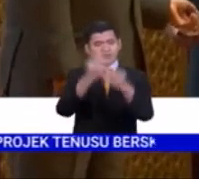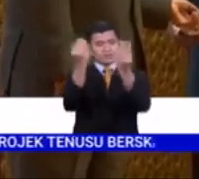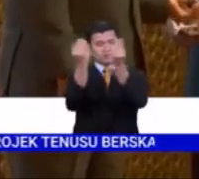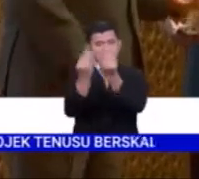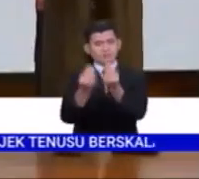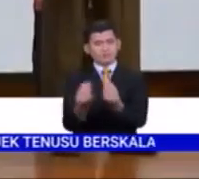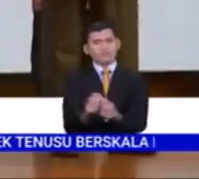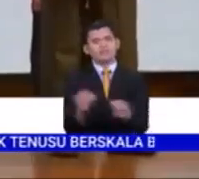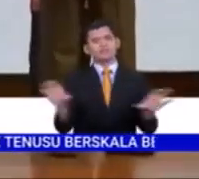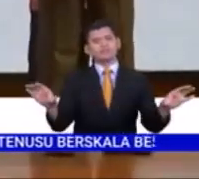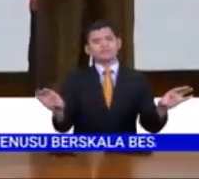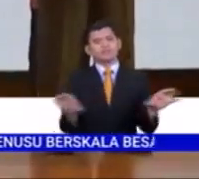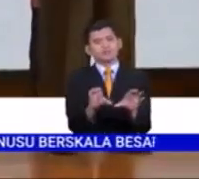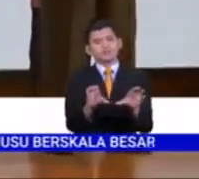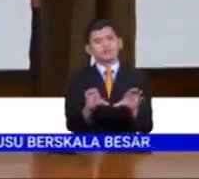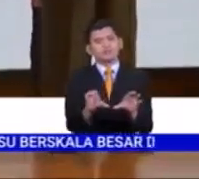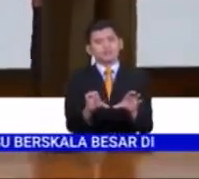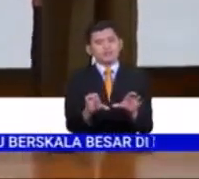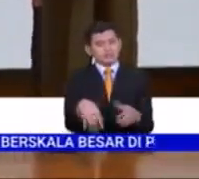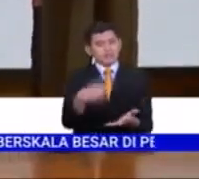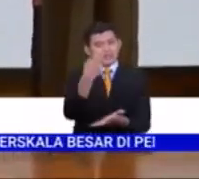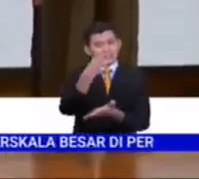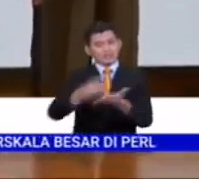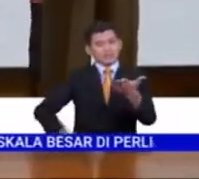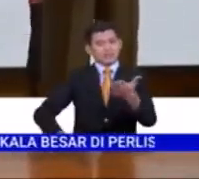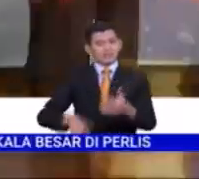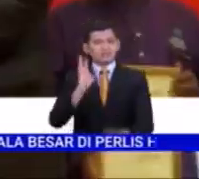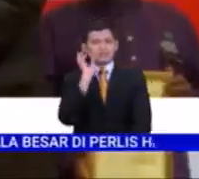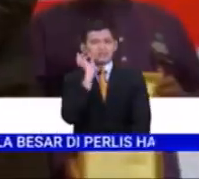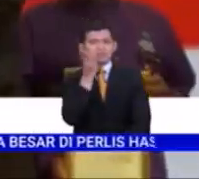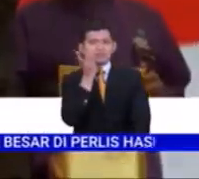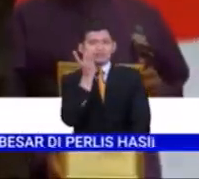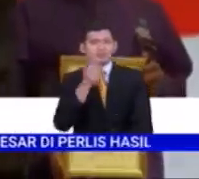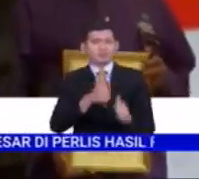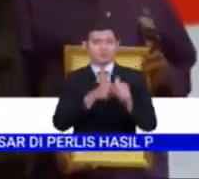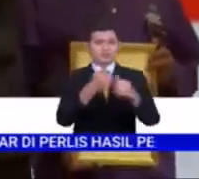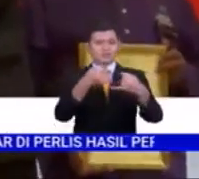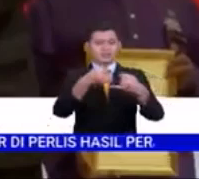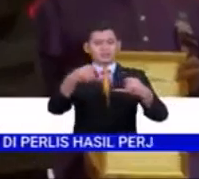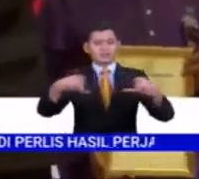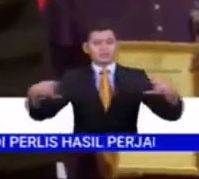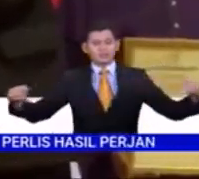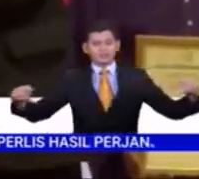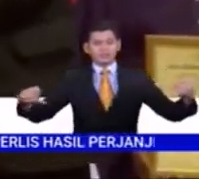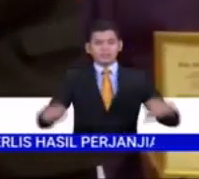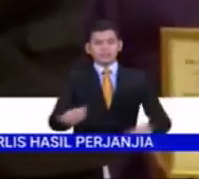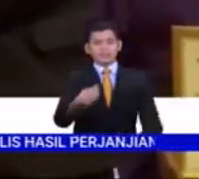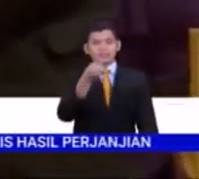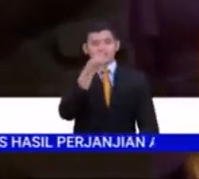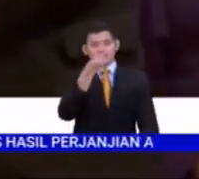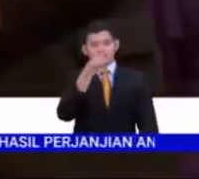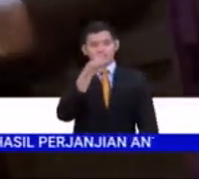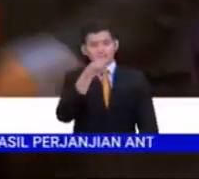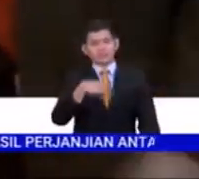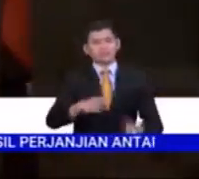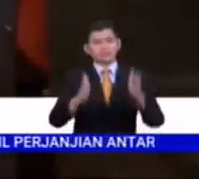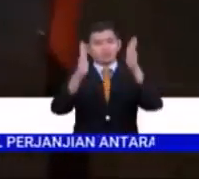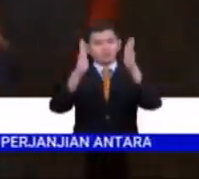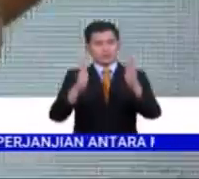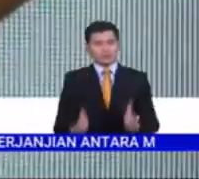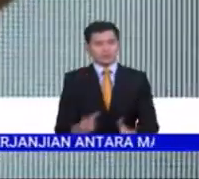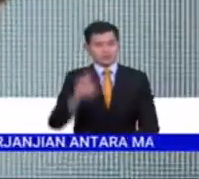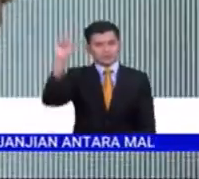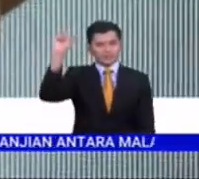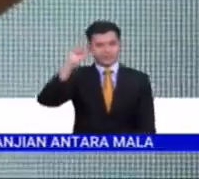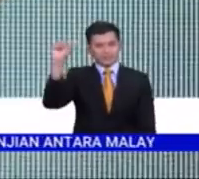dibuat berdasarkan harga beras mengikut grade dan jenis yang dimakan oleh majoriti umat Islam di negeri